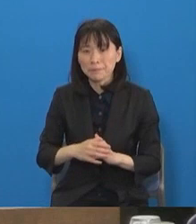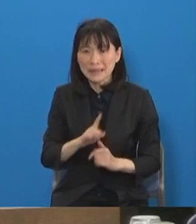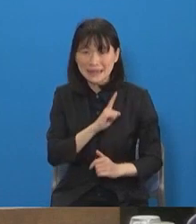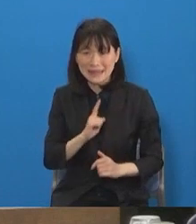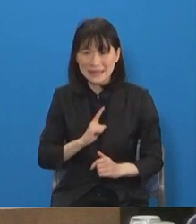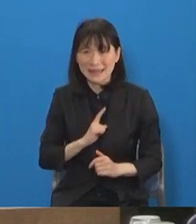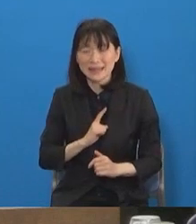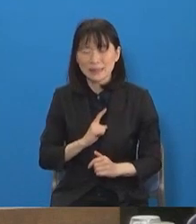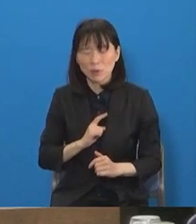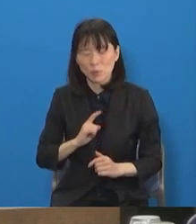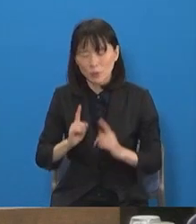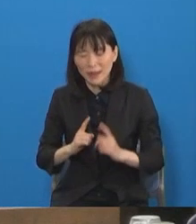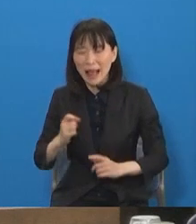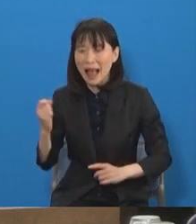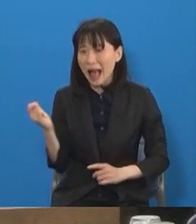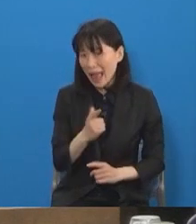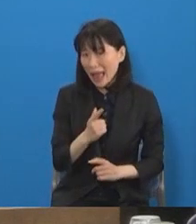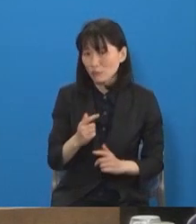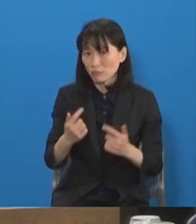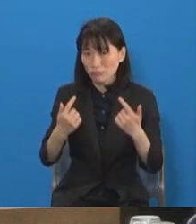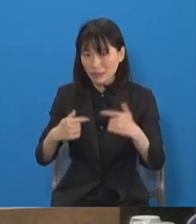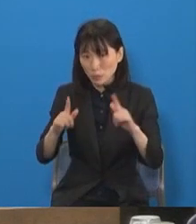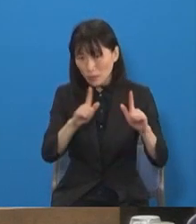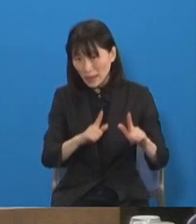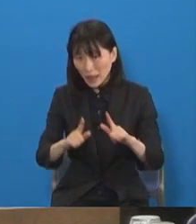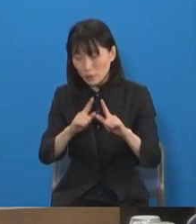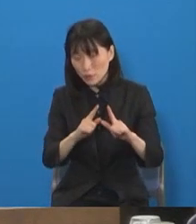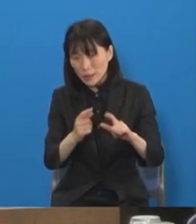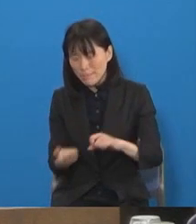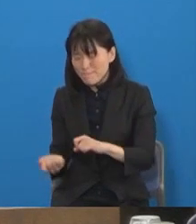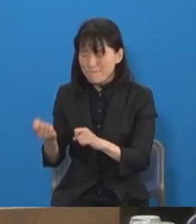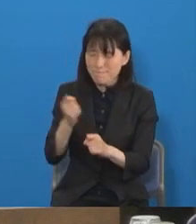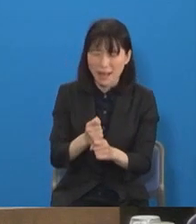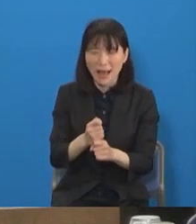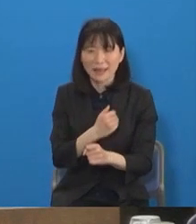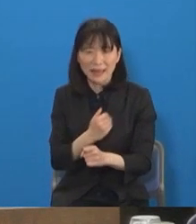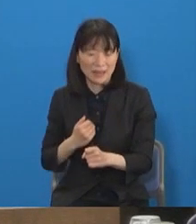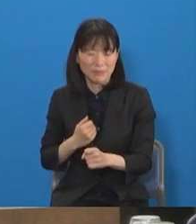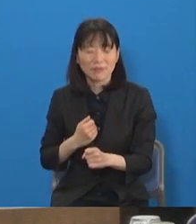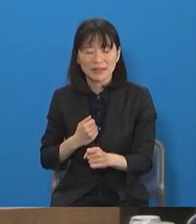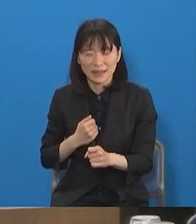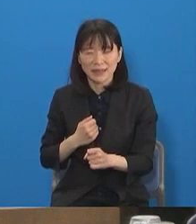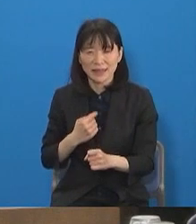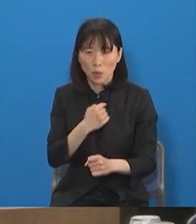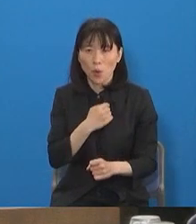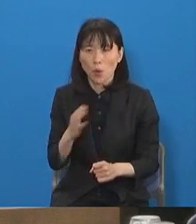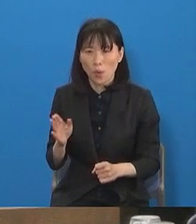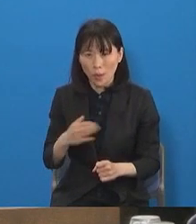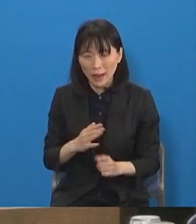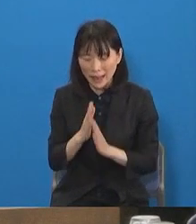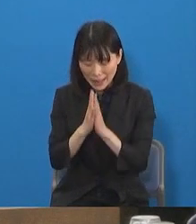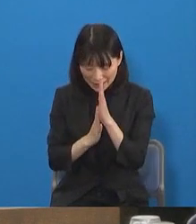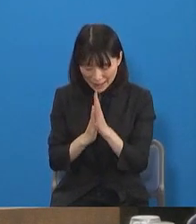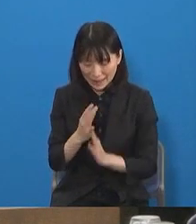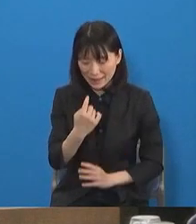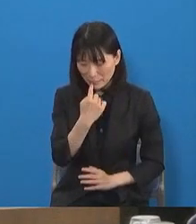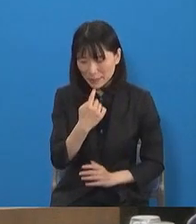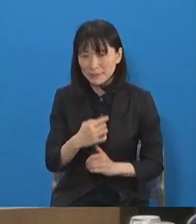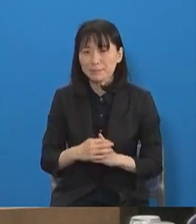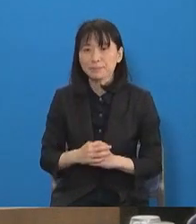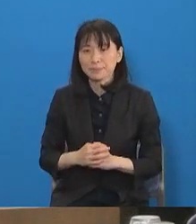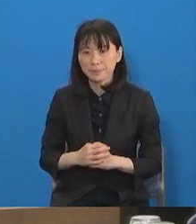でも早く日常生活を取り戻す復旧が前に進むことを心の底より願うところであります